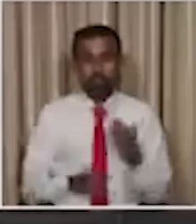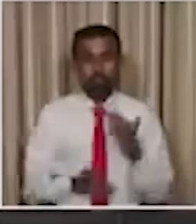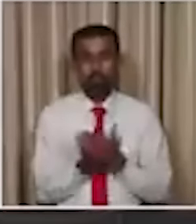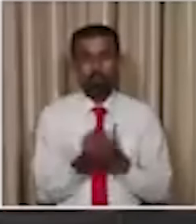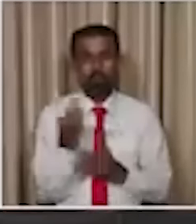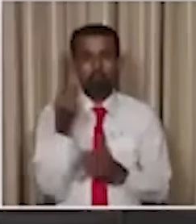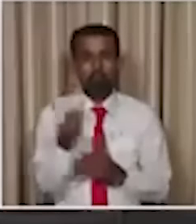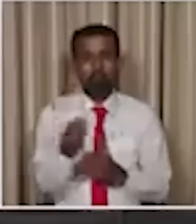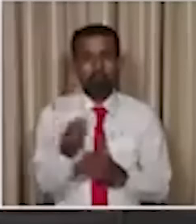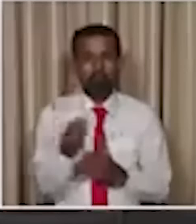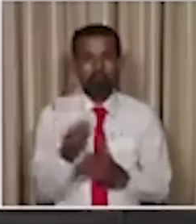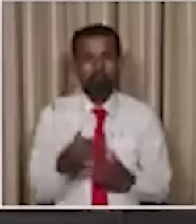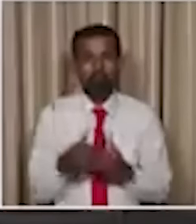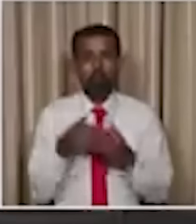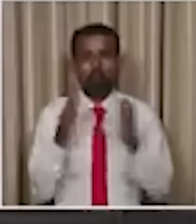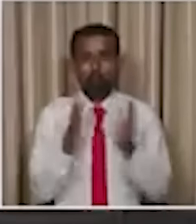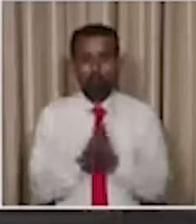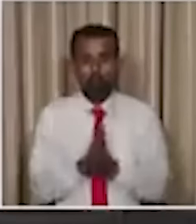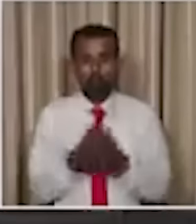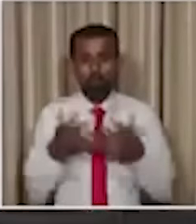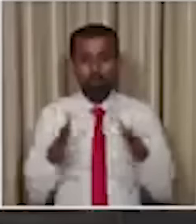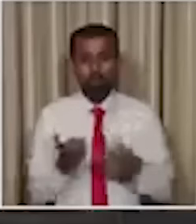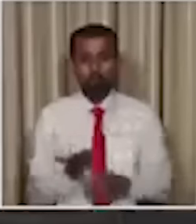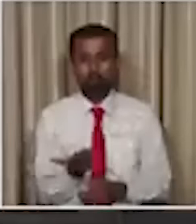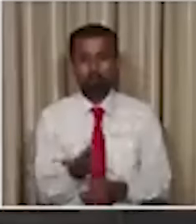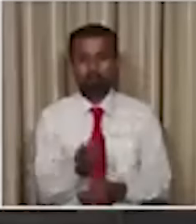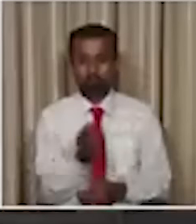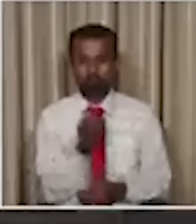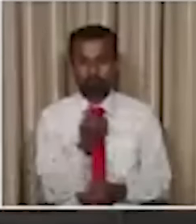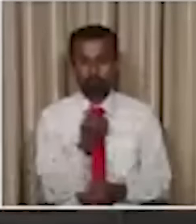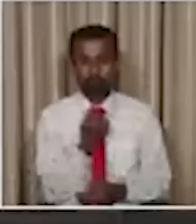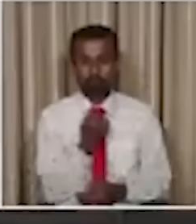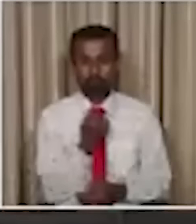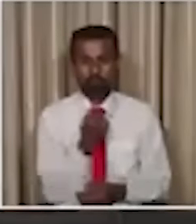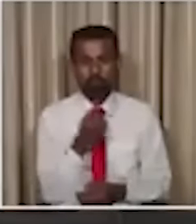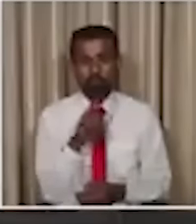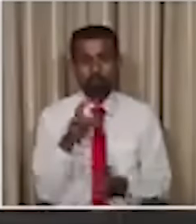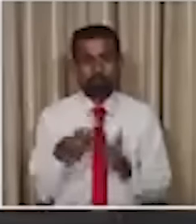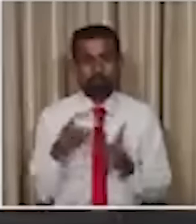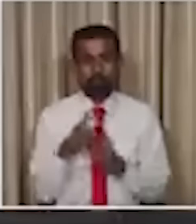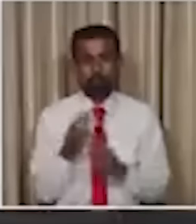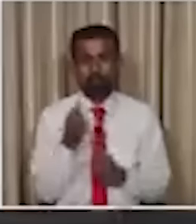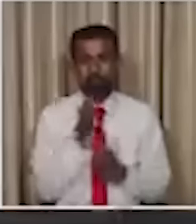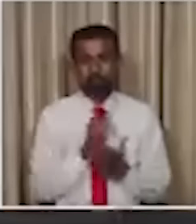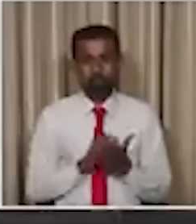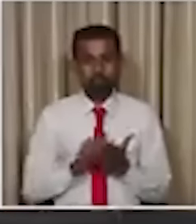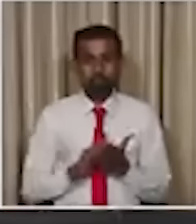කෙරුවා. දැන් මේ ඔක්කොම කරලා ඉල්ලන්නේ මේ CID එකෙන් කටු උත්තරයක්